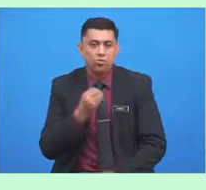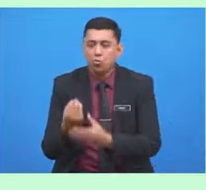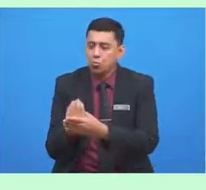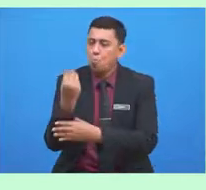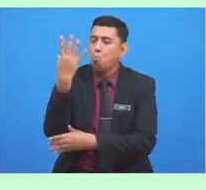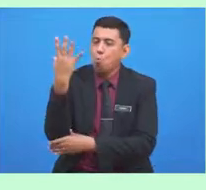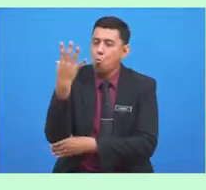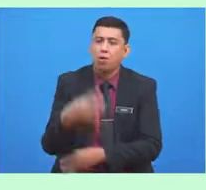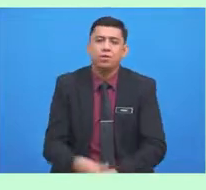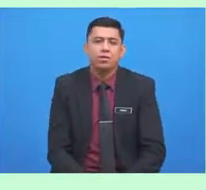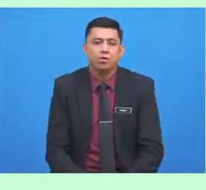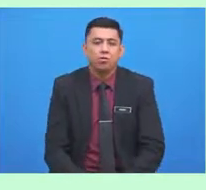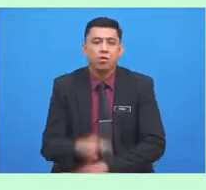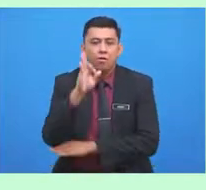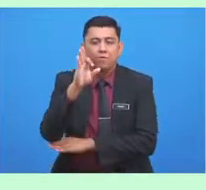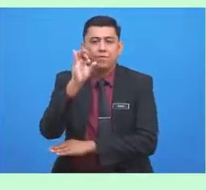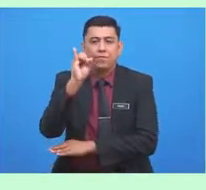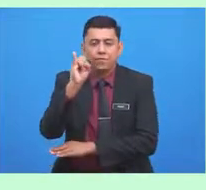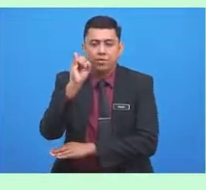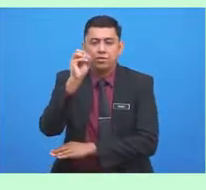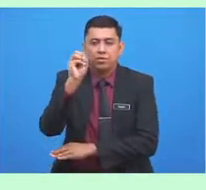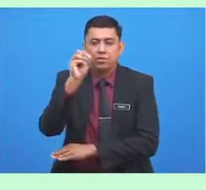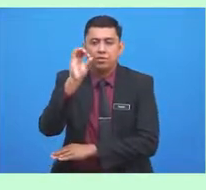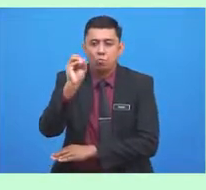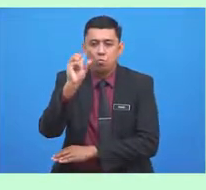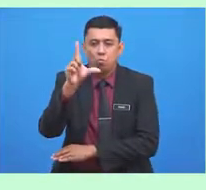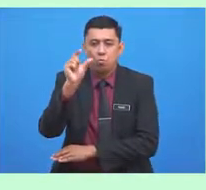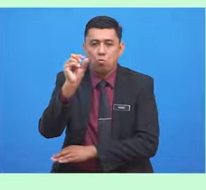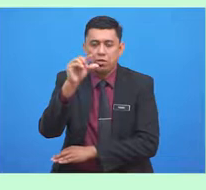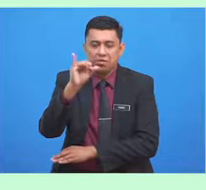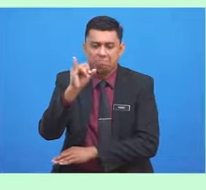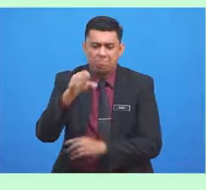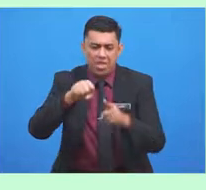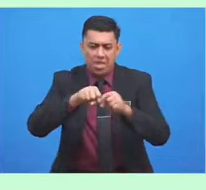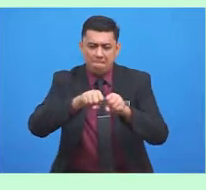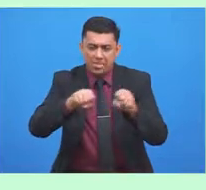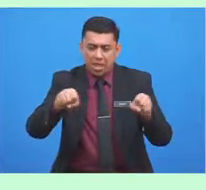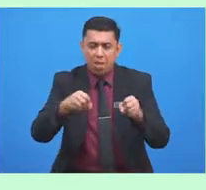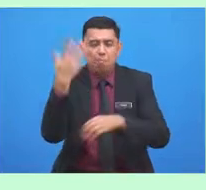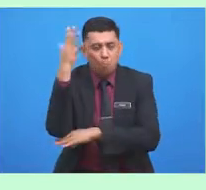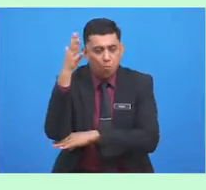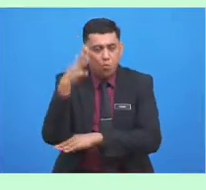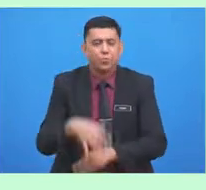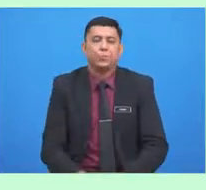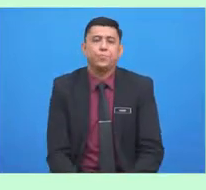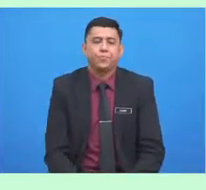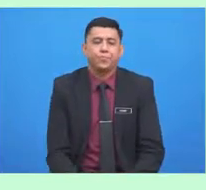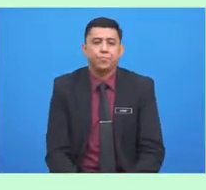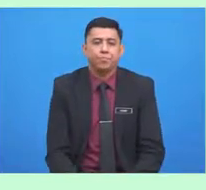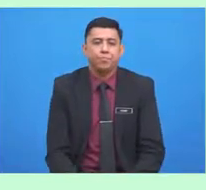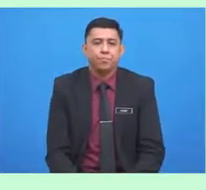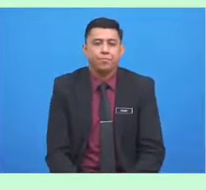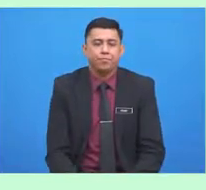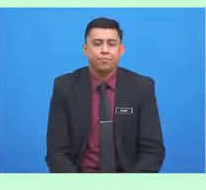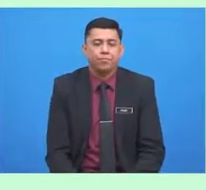itu, fisiologi pokok seperti saiz pokok, luas permukaan daun dan kelebatan daun. Sejat